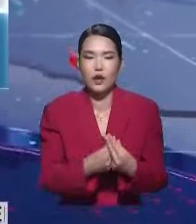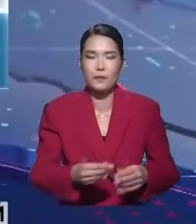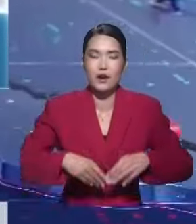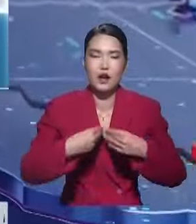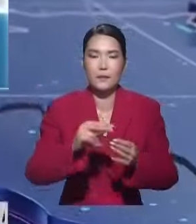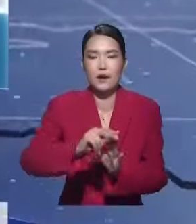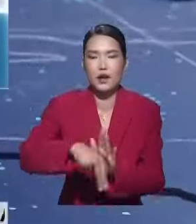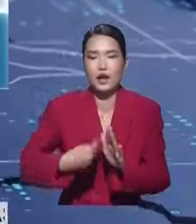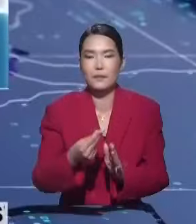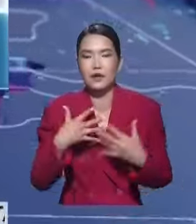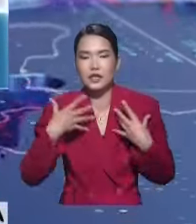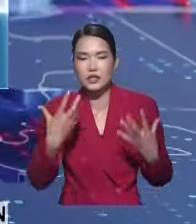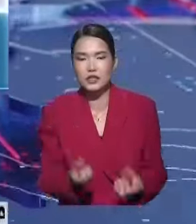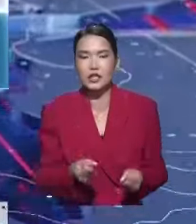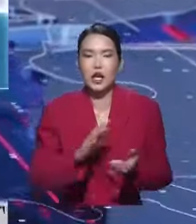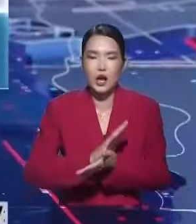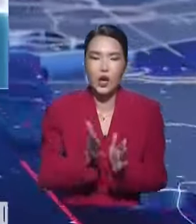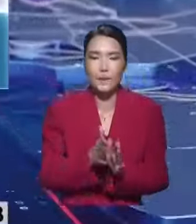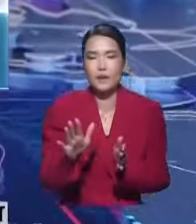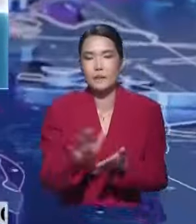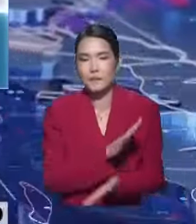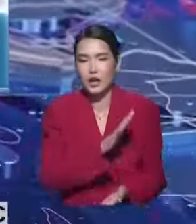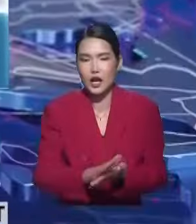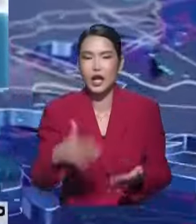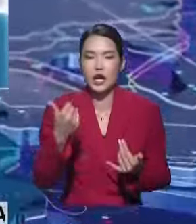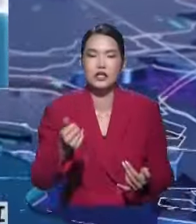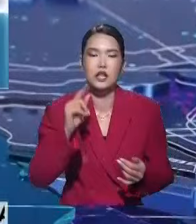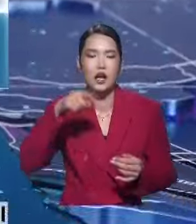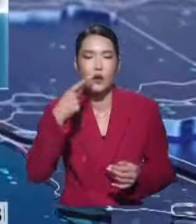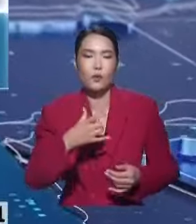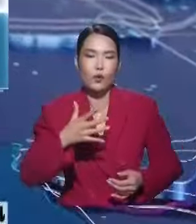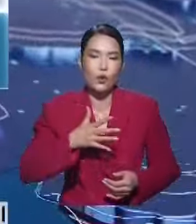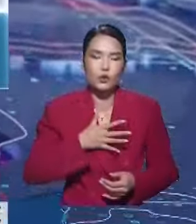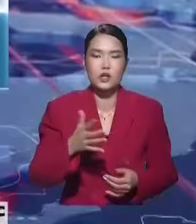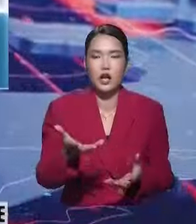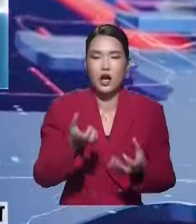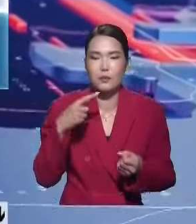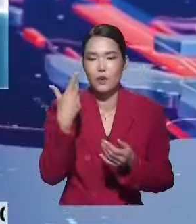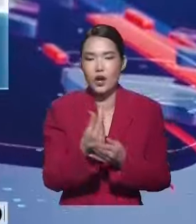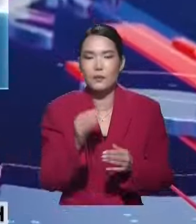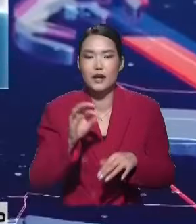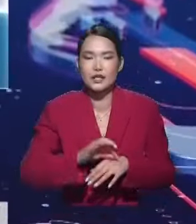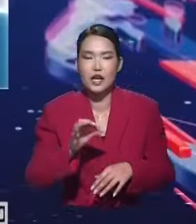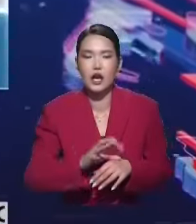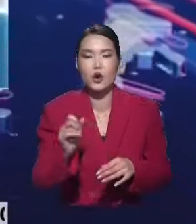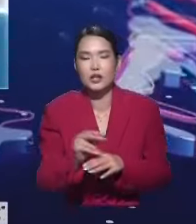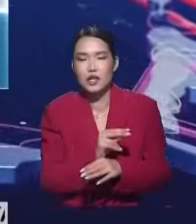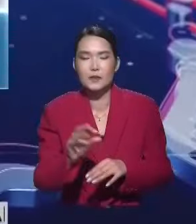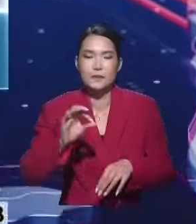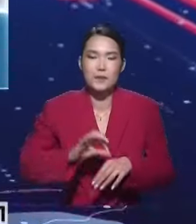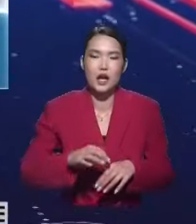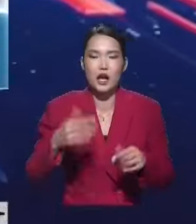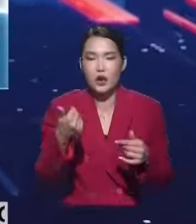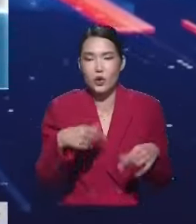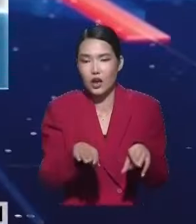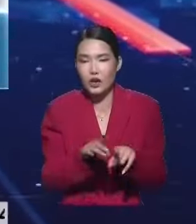справок о состоянии здоровья в таком случае абсолютно бесплатно. С оговоркой усыновить можно при наличии у ребенка диагноза о неизлечимой болезни. И вот ведь